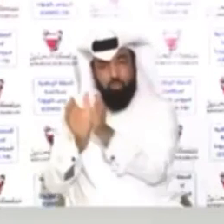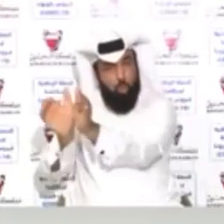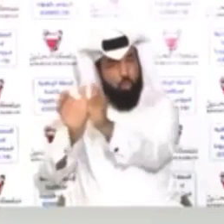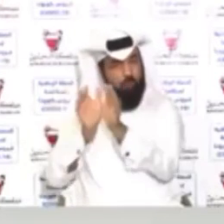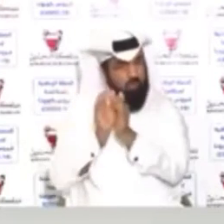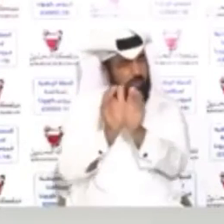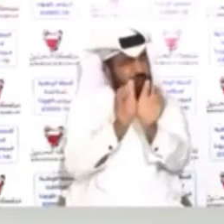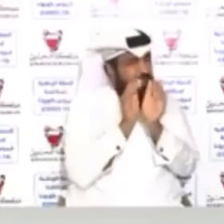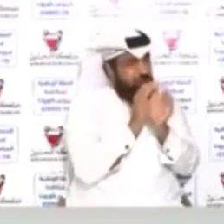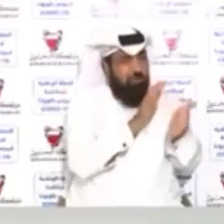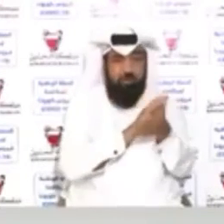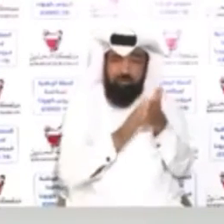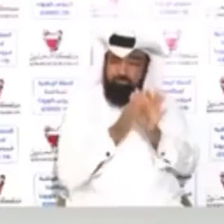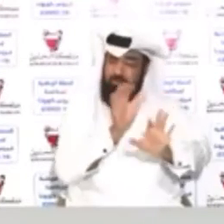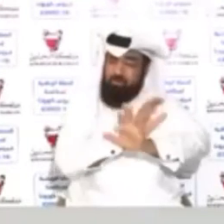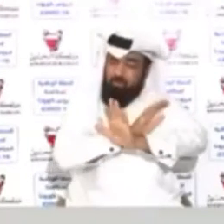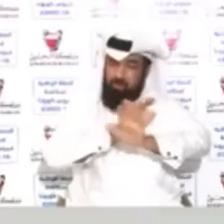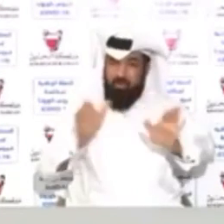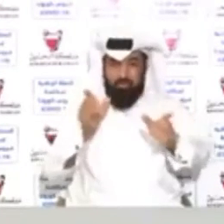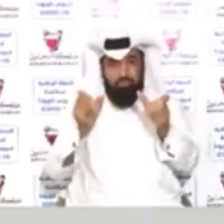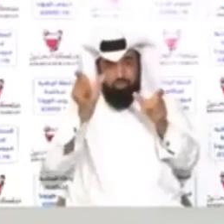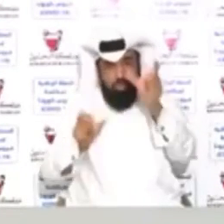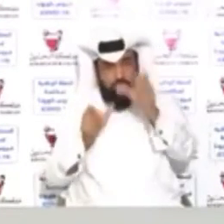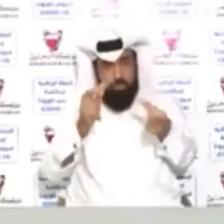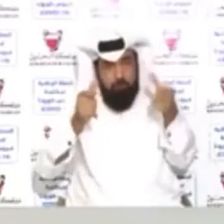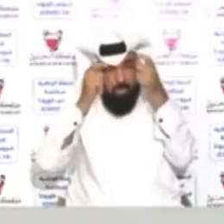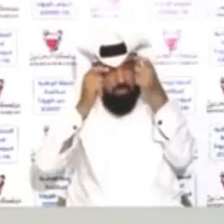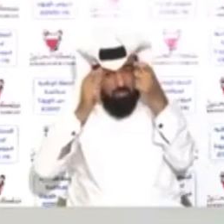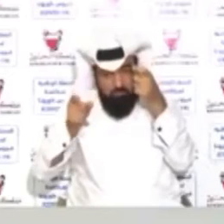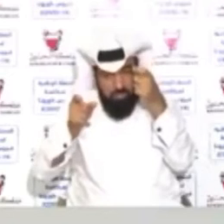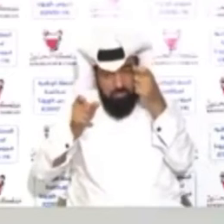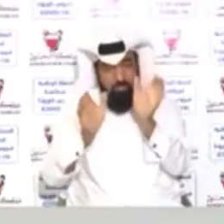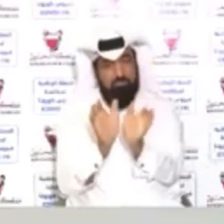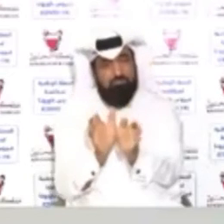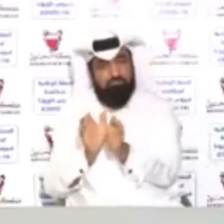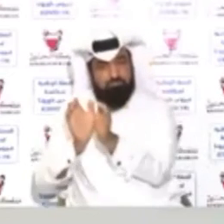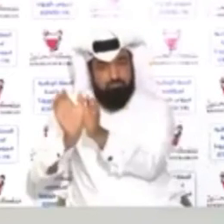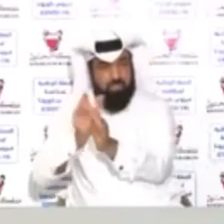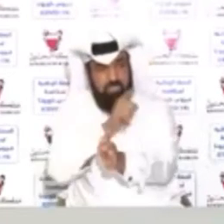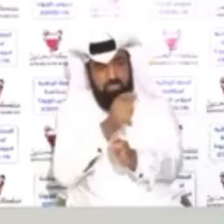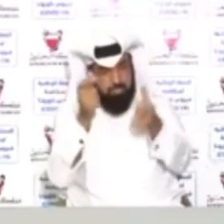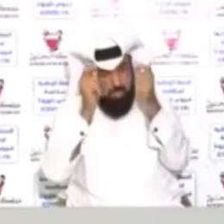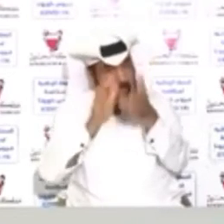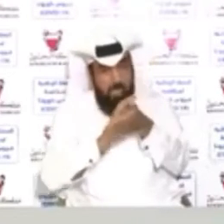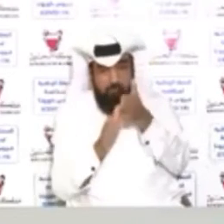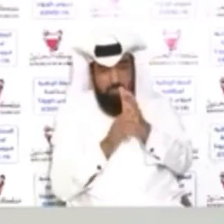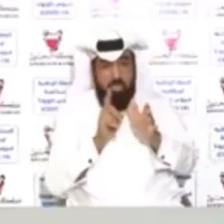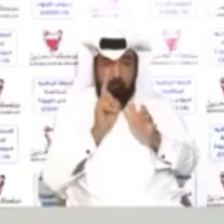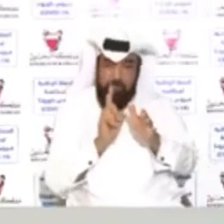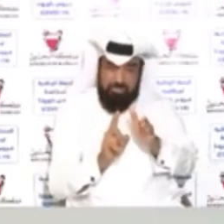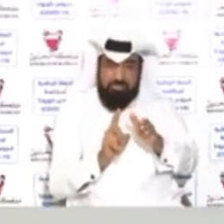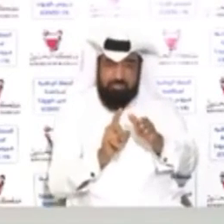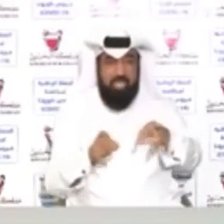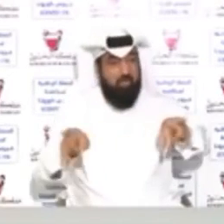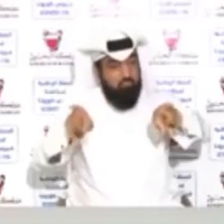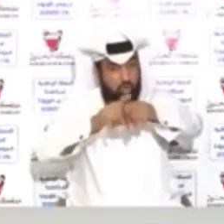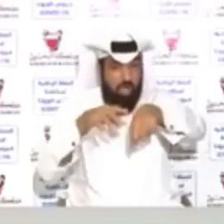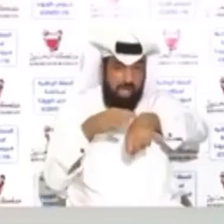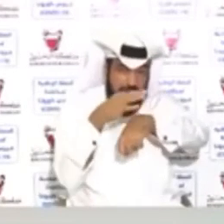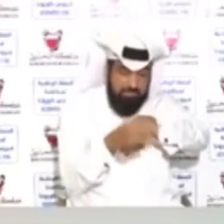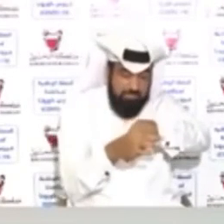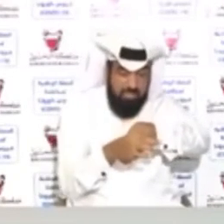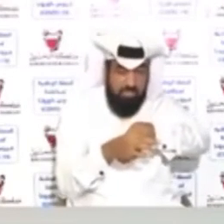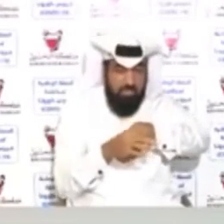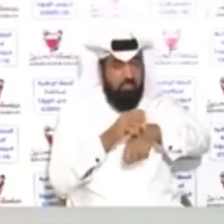هذه الحالات بحسب أعراضها فيسمون عامة مخالطين للشخص عامة اللي كانت نتيجته موجبة.